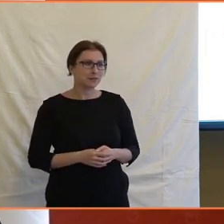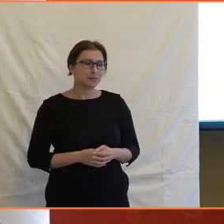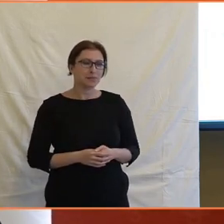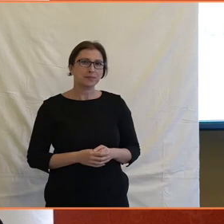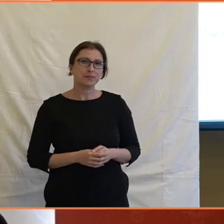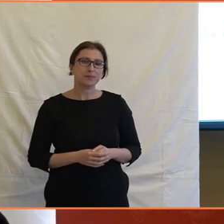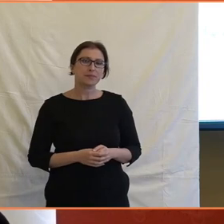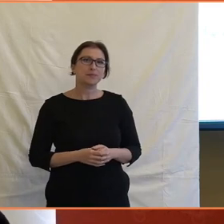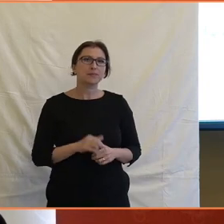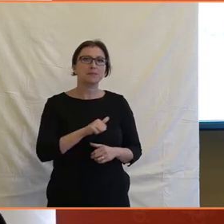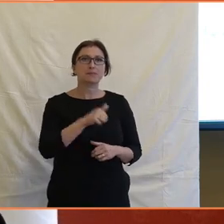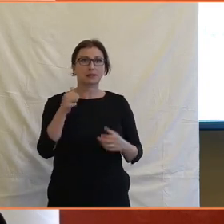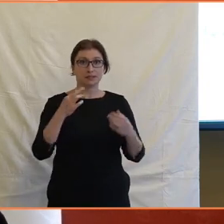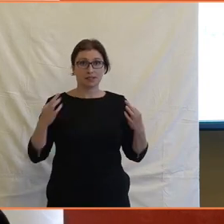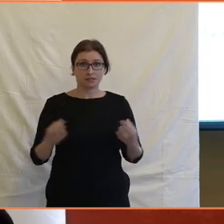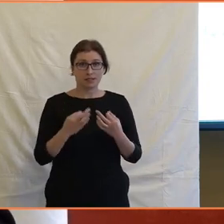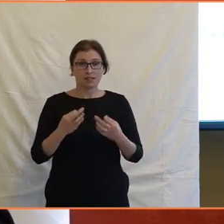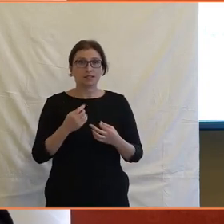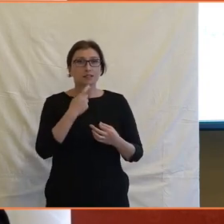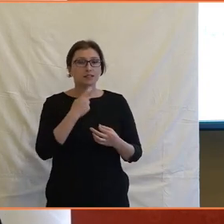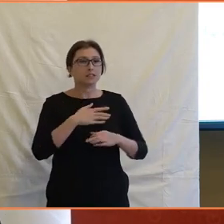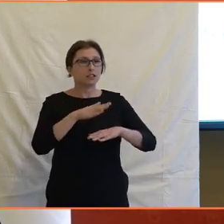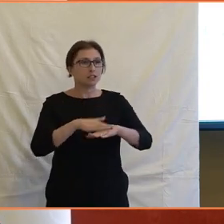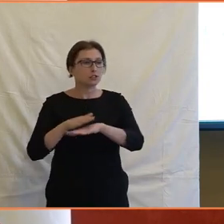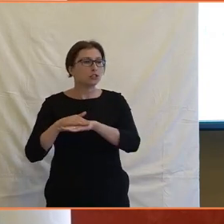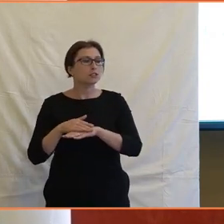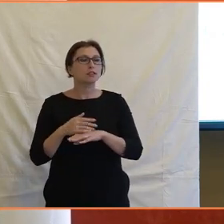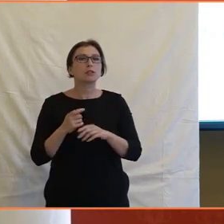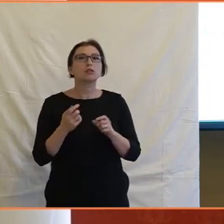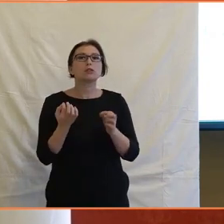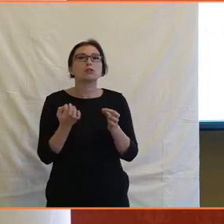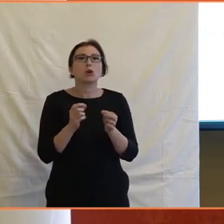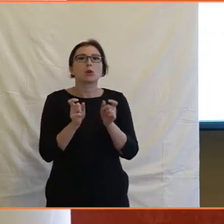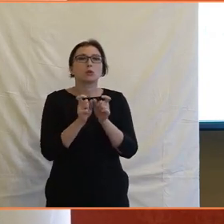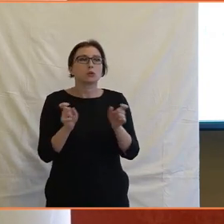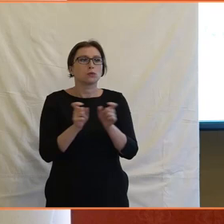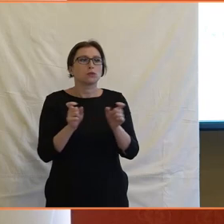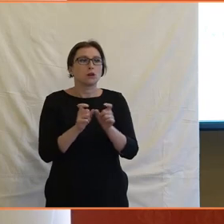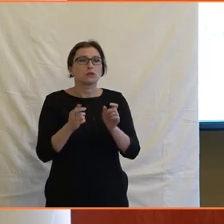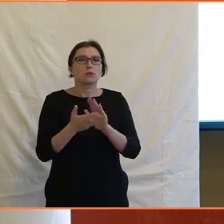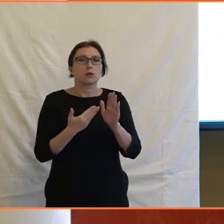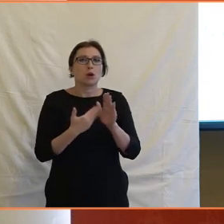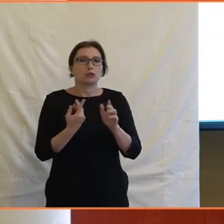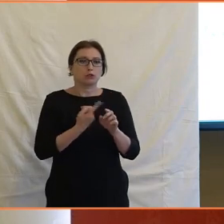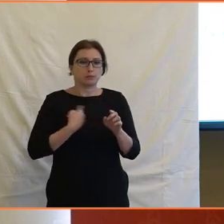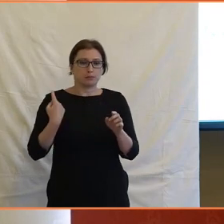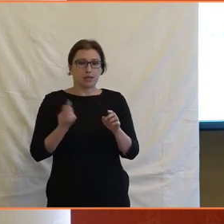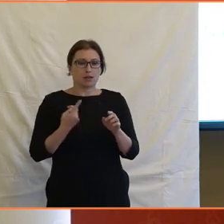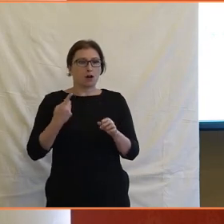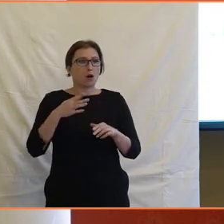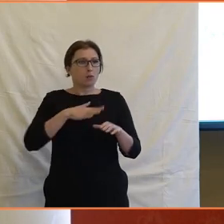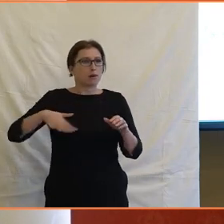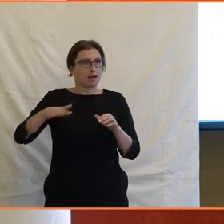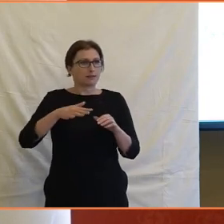Nejdřív pojďme si říct celá na plac to, co jsou ty příčiny toho, proč zaostáváme, nebo proč se nám v té oblasti